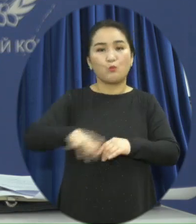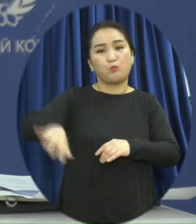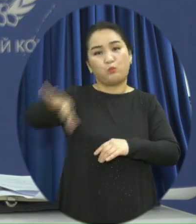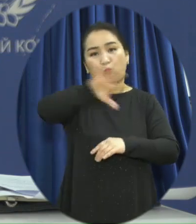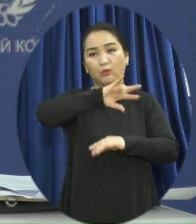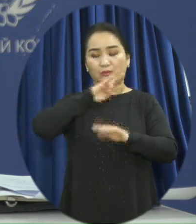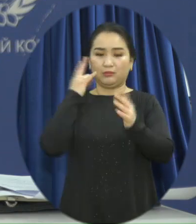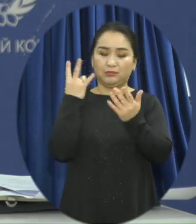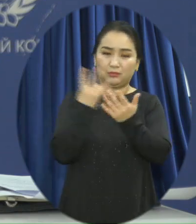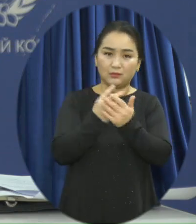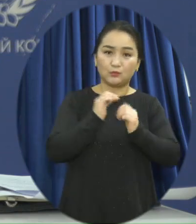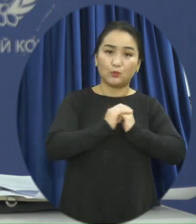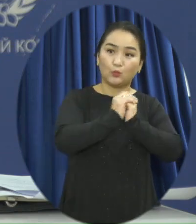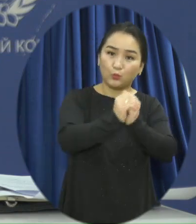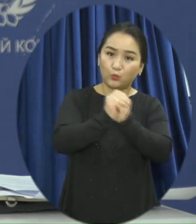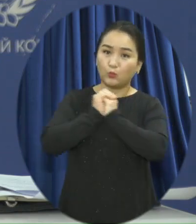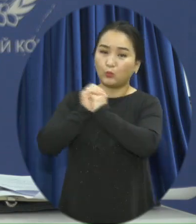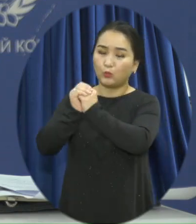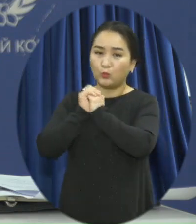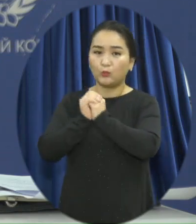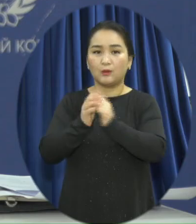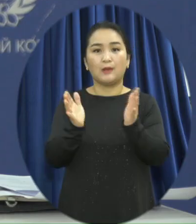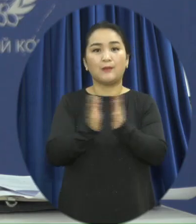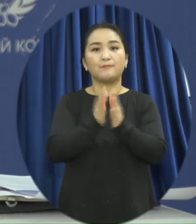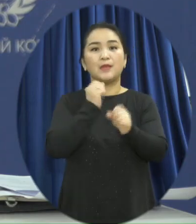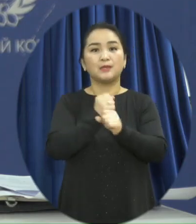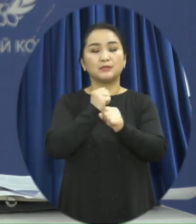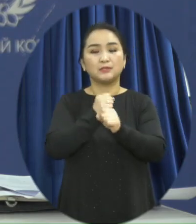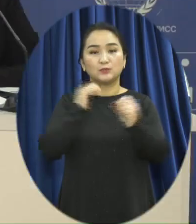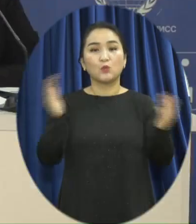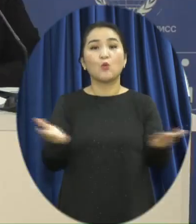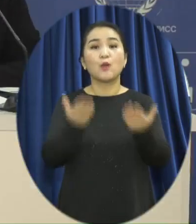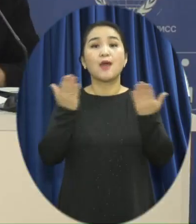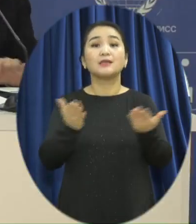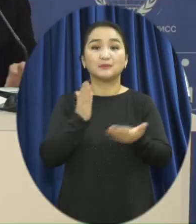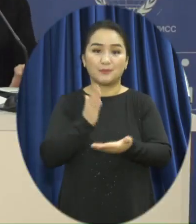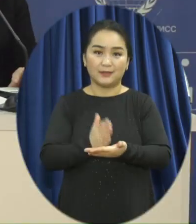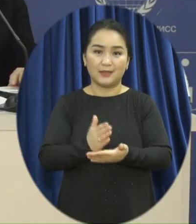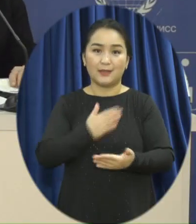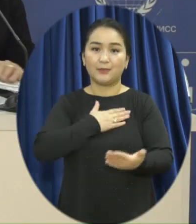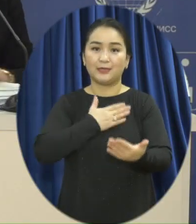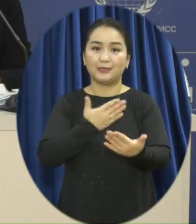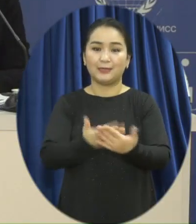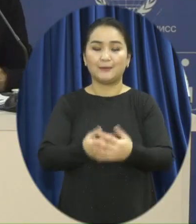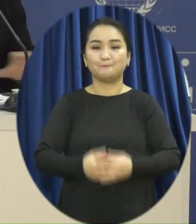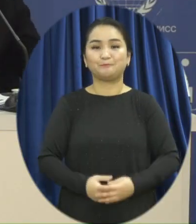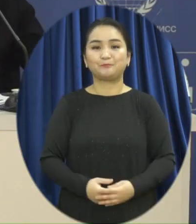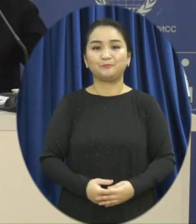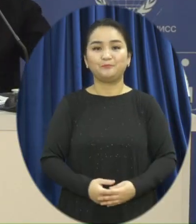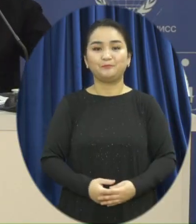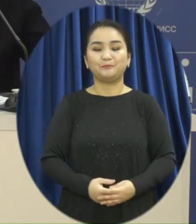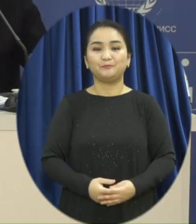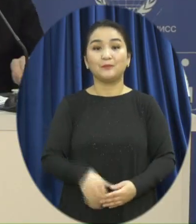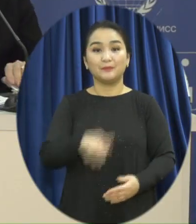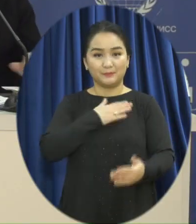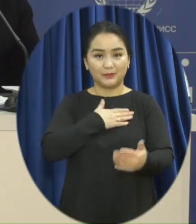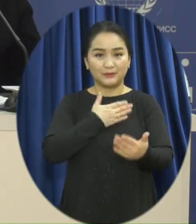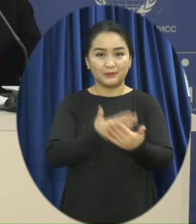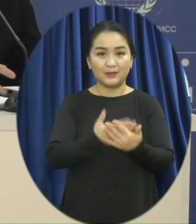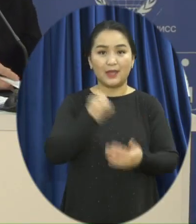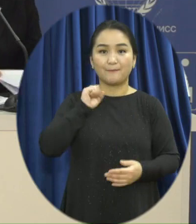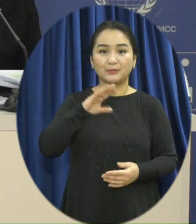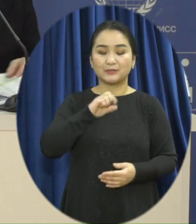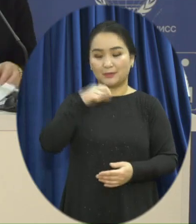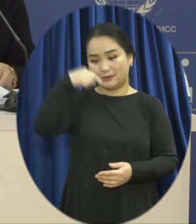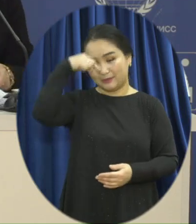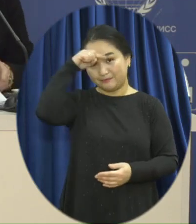хүндэлж ингэж одоо ажиллая гэж ард иргэдээсээ уриалъя. За баярлалаа. За баярлалаа. Тэгэд үнэхээр омсмоо докторы хэлж